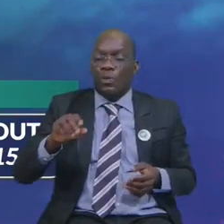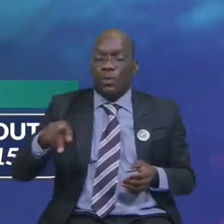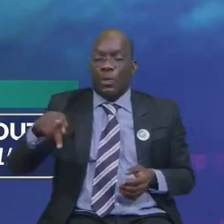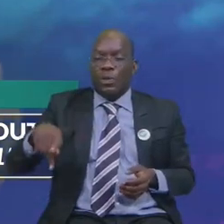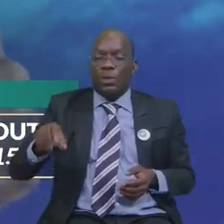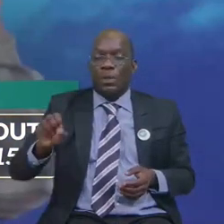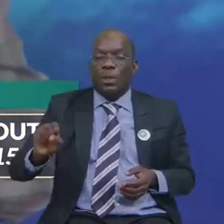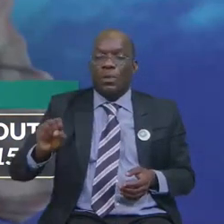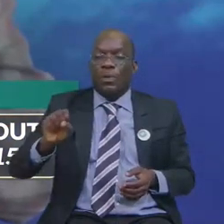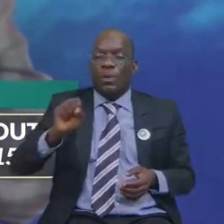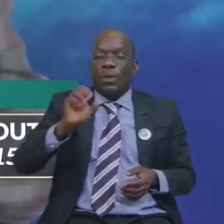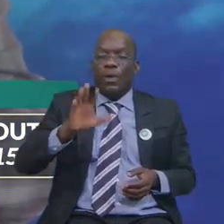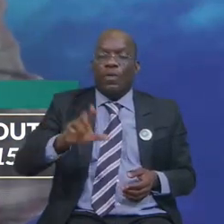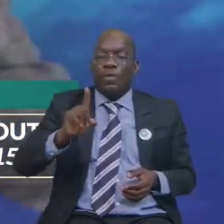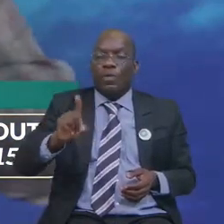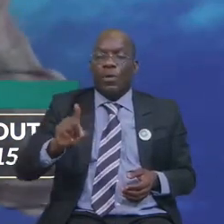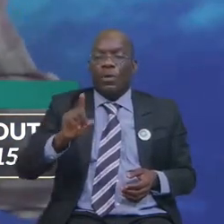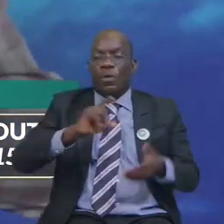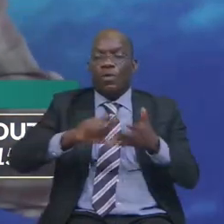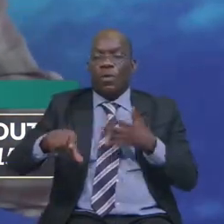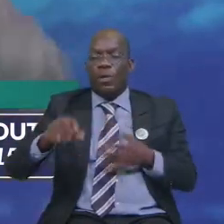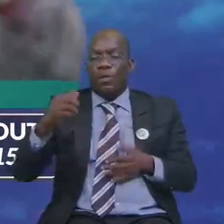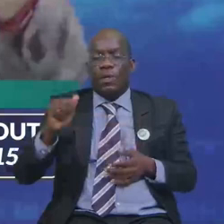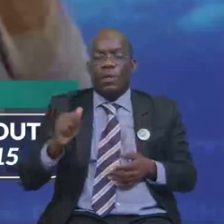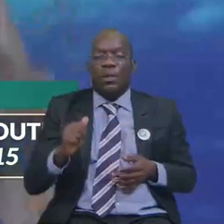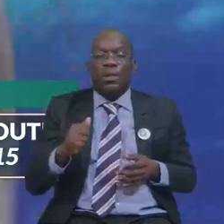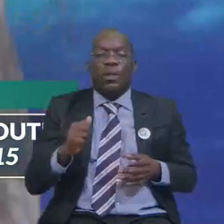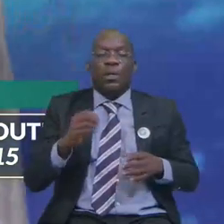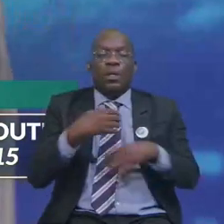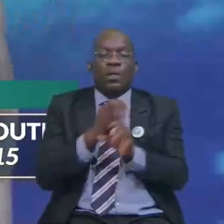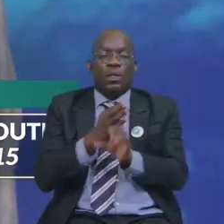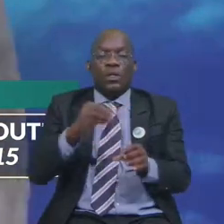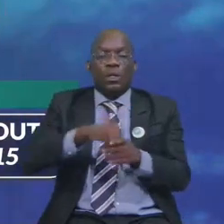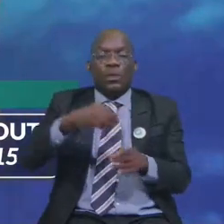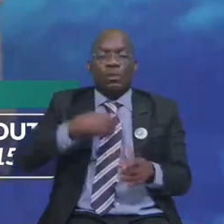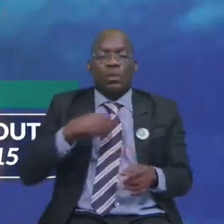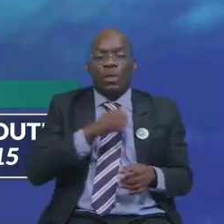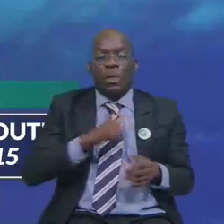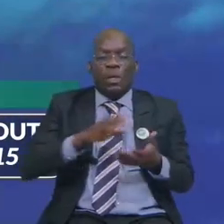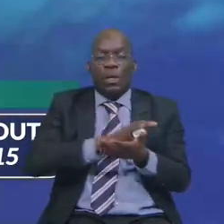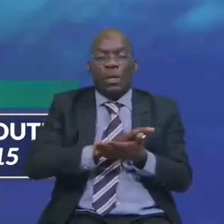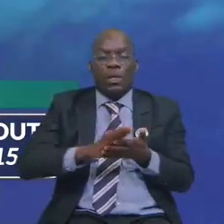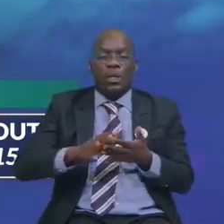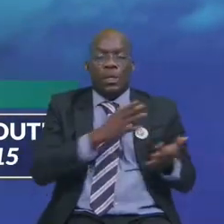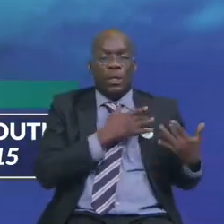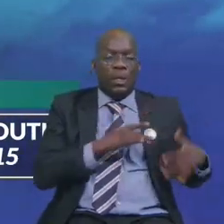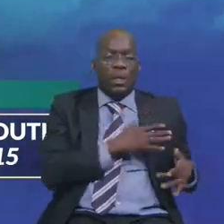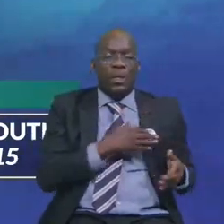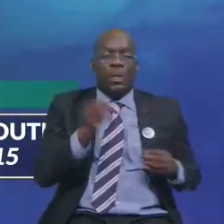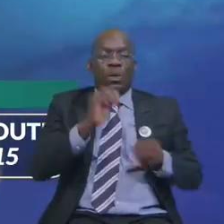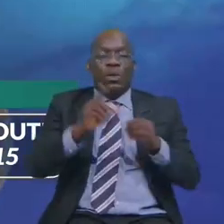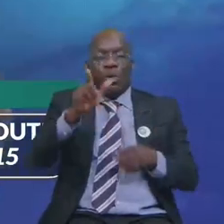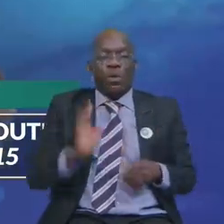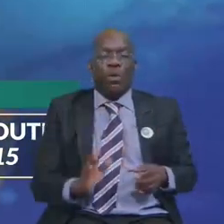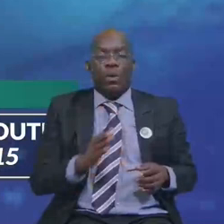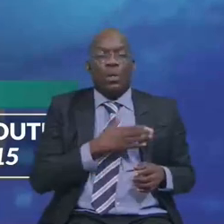verset 12 oh Dieu crée en moi un cœur pur renouvelle en moi un